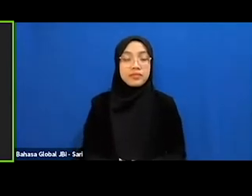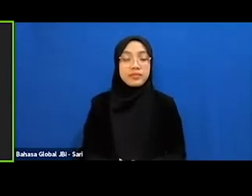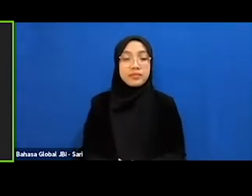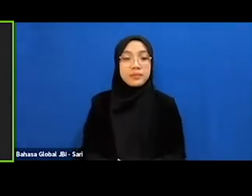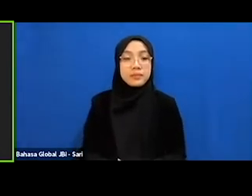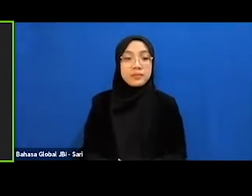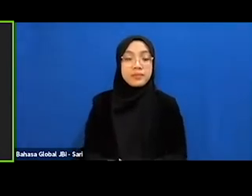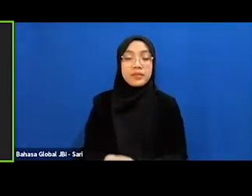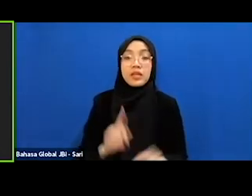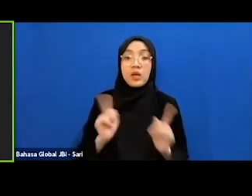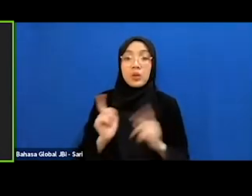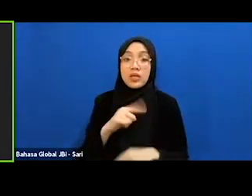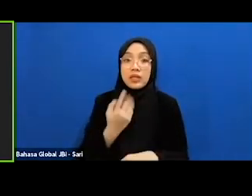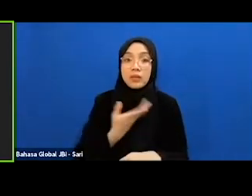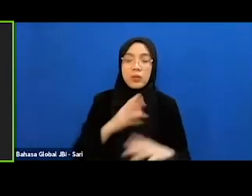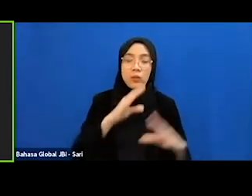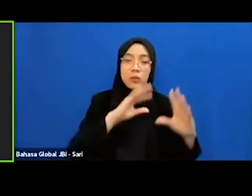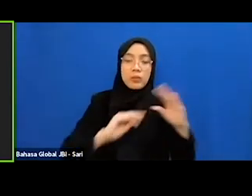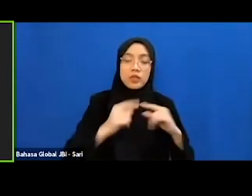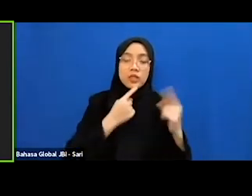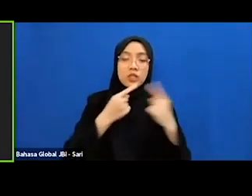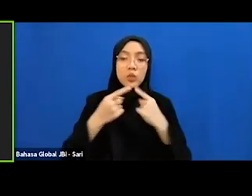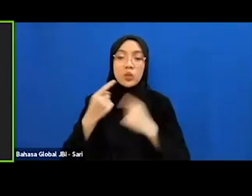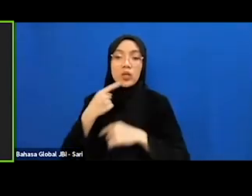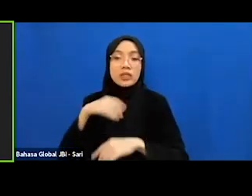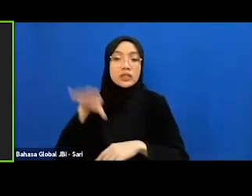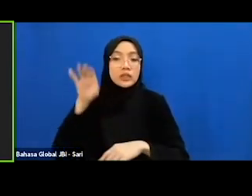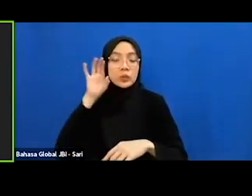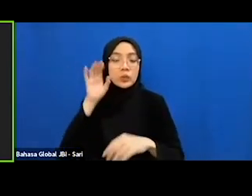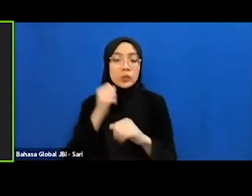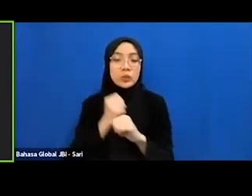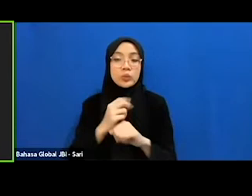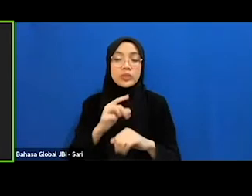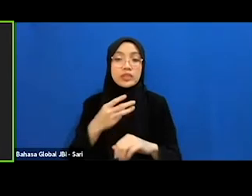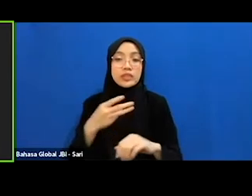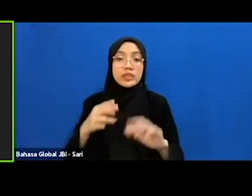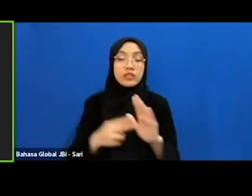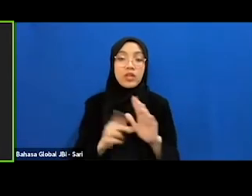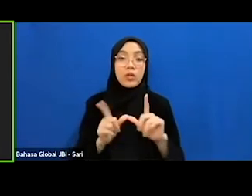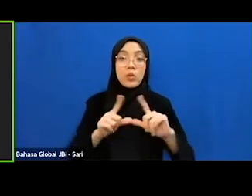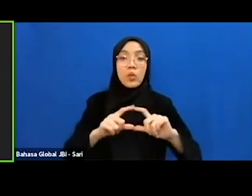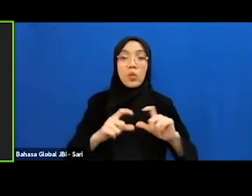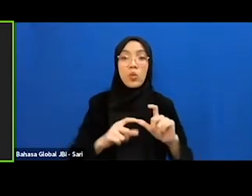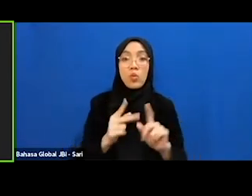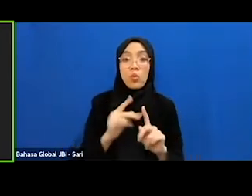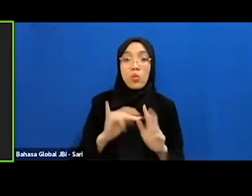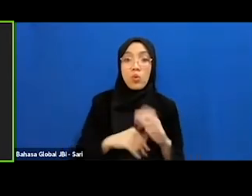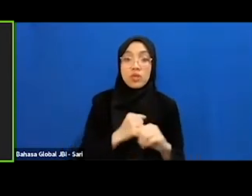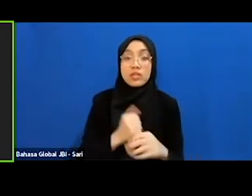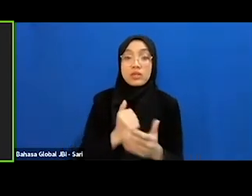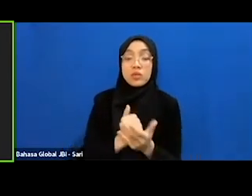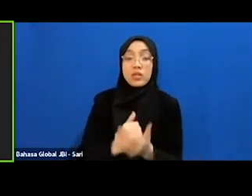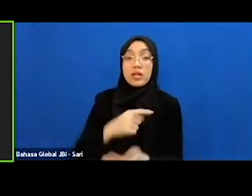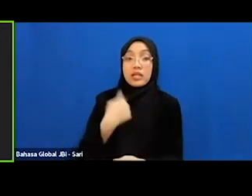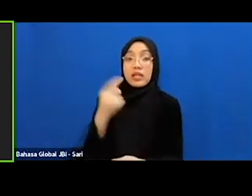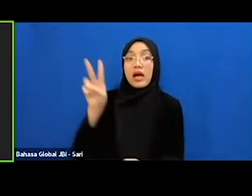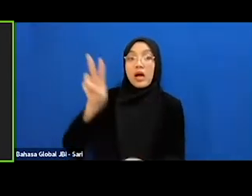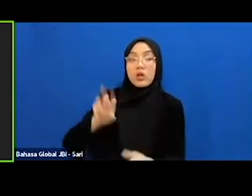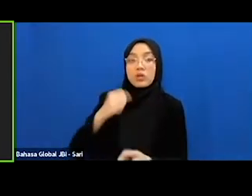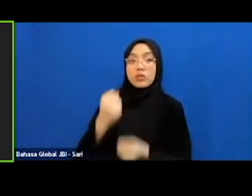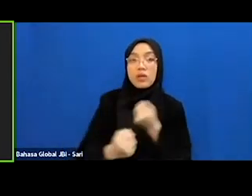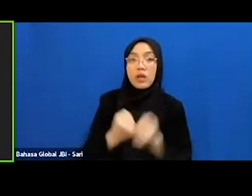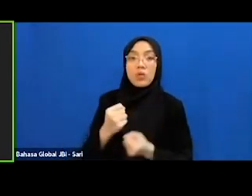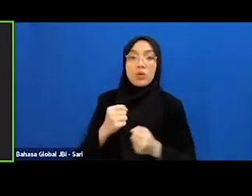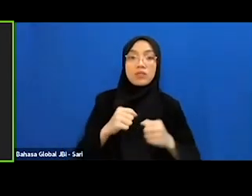hai ketika kita bicara tentang isu greenwashing berkas sebetulnya Kita harusnya juga melakukan